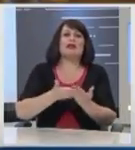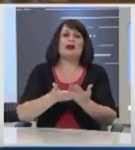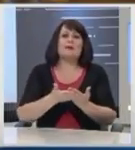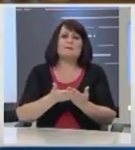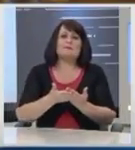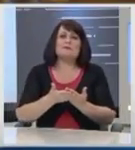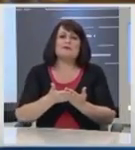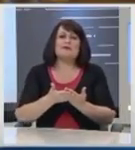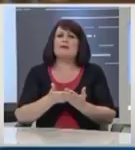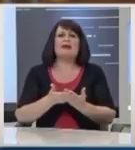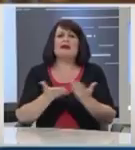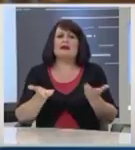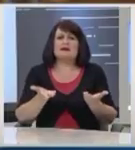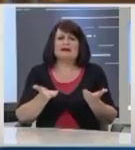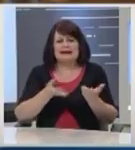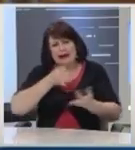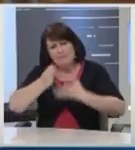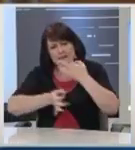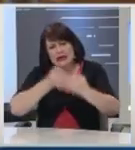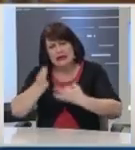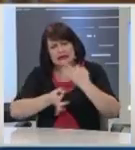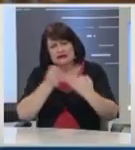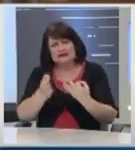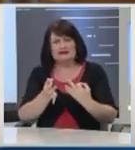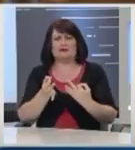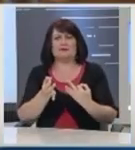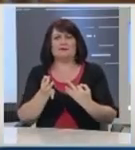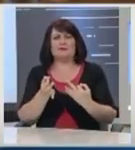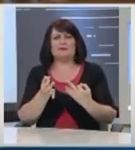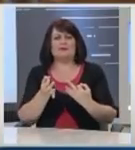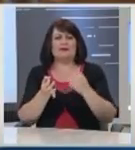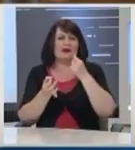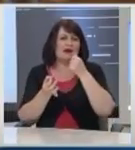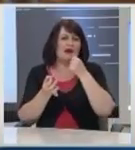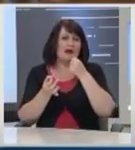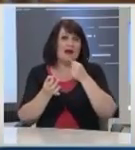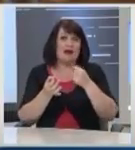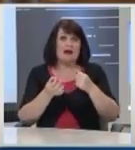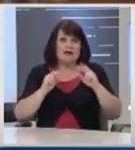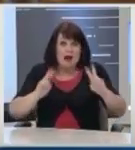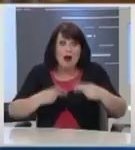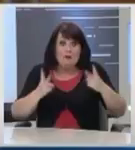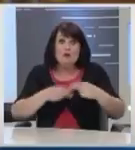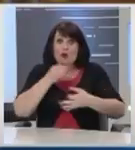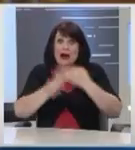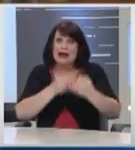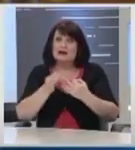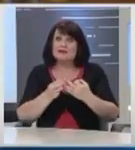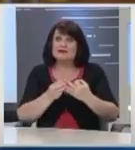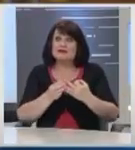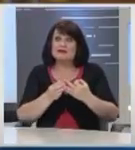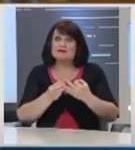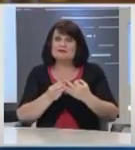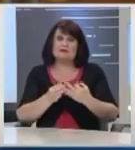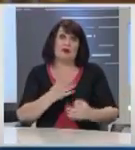προκειμένου να μιλήσει και να μαρτυρήσει, καθώς όπως έλεγε, προφανώς δεν μπορούμε να έχουμε εμπιστοσύνη